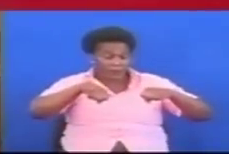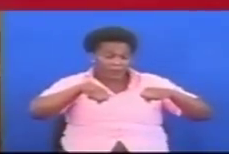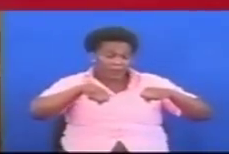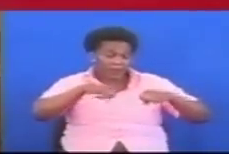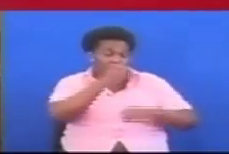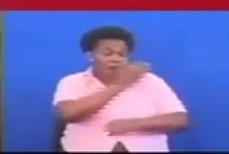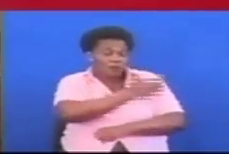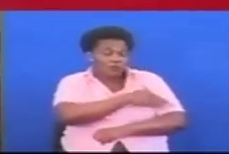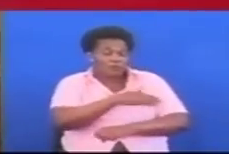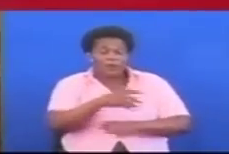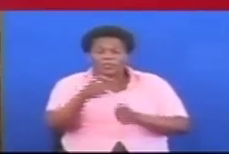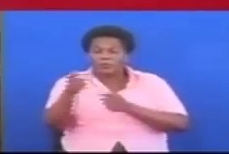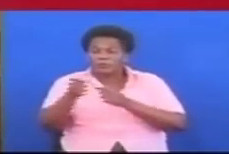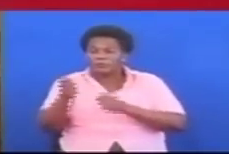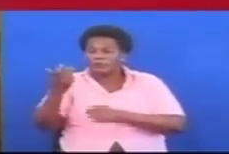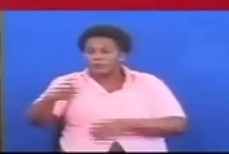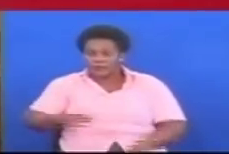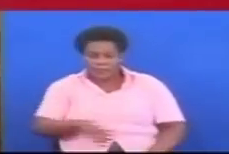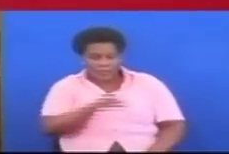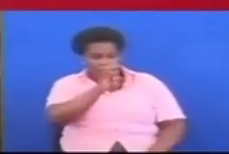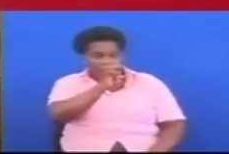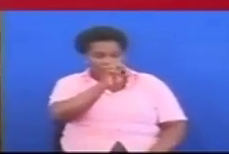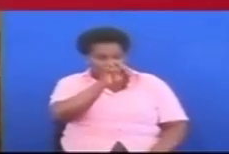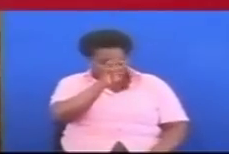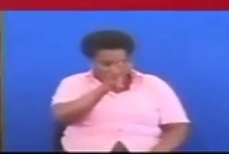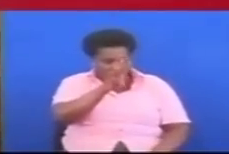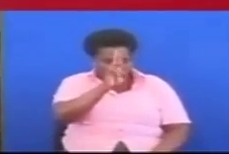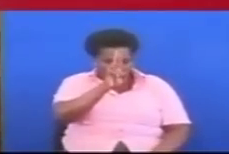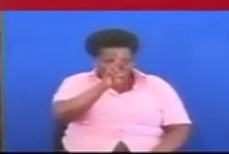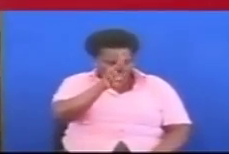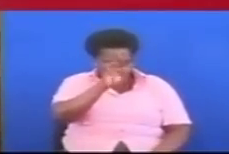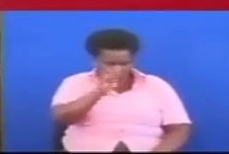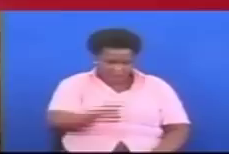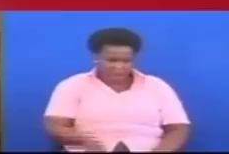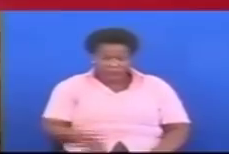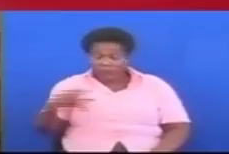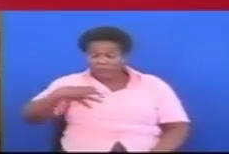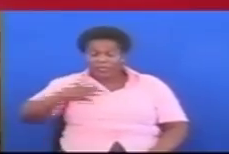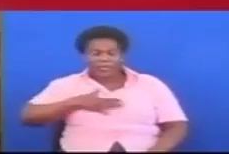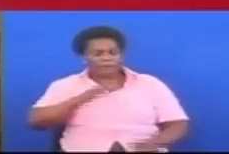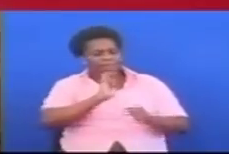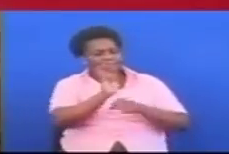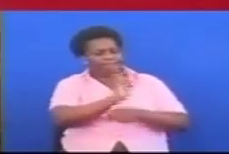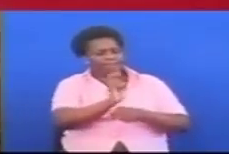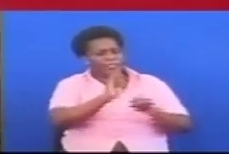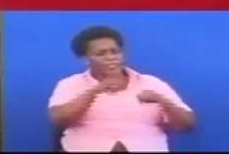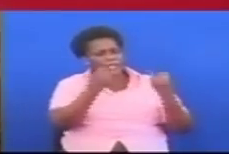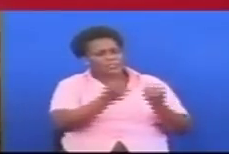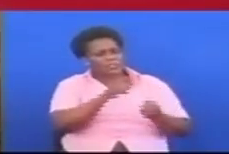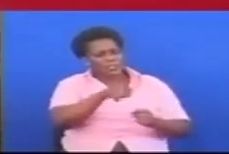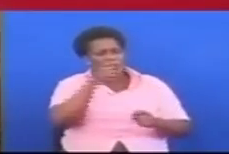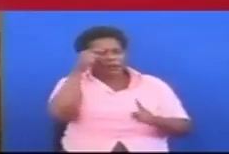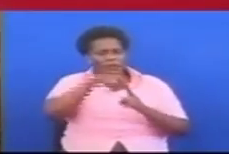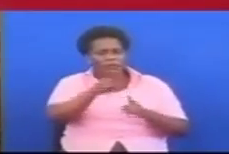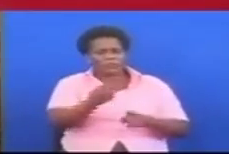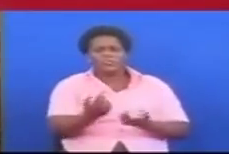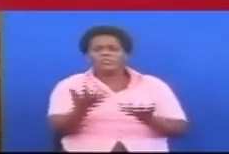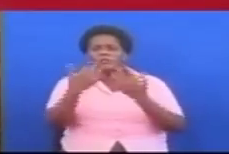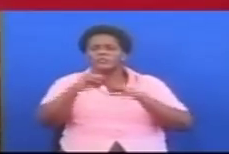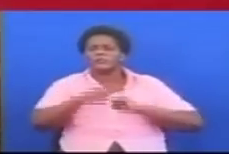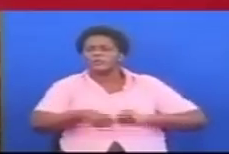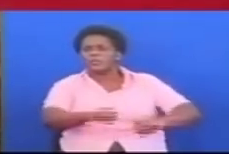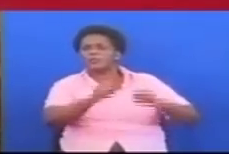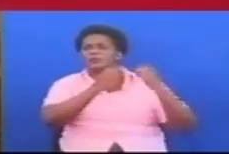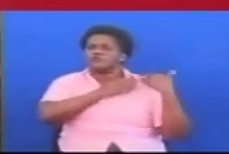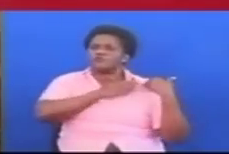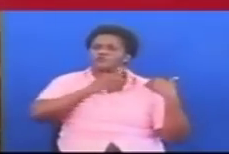wizara inaendelea kusimamia EURA ili iweze kutekeleza majukumu yake ya udhibiti katika sekta ya maji na nishati. Mheshimiwa